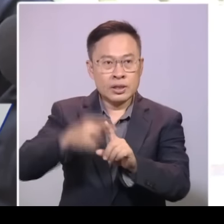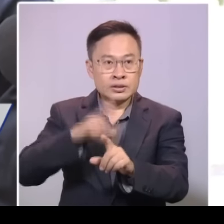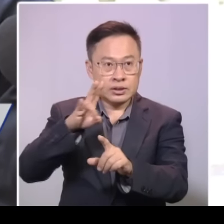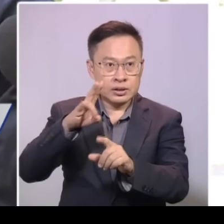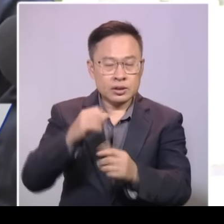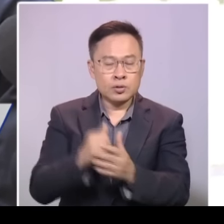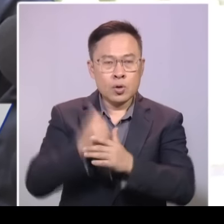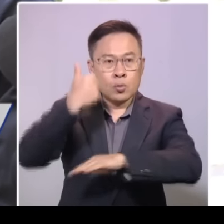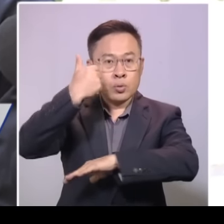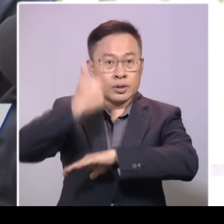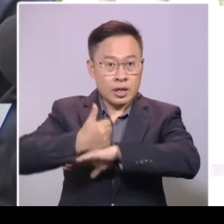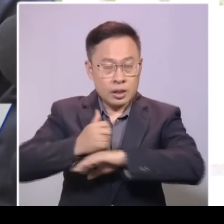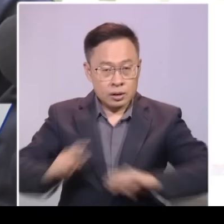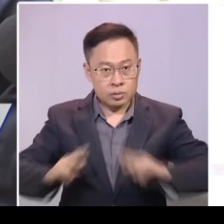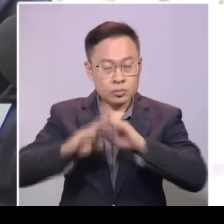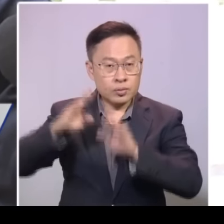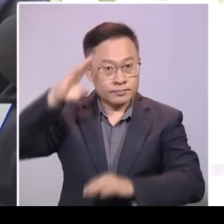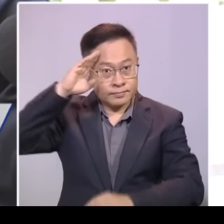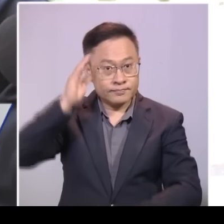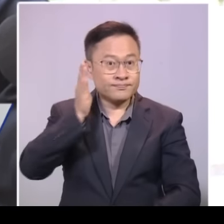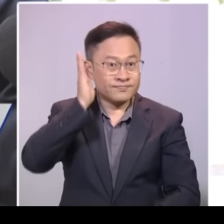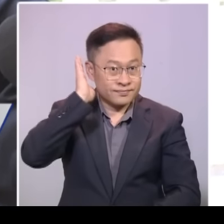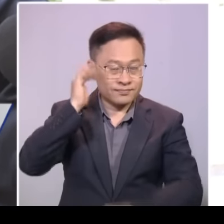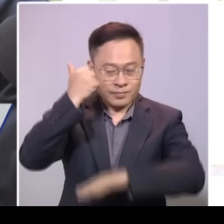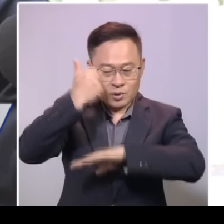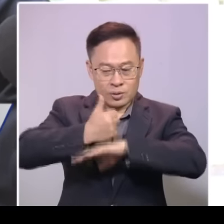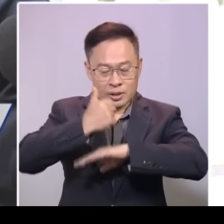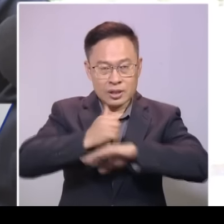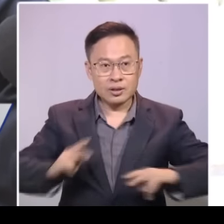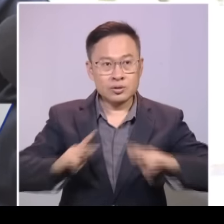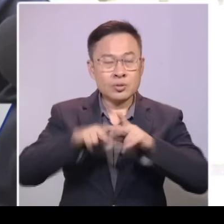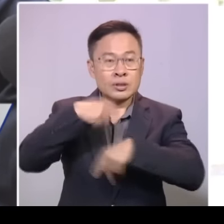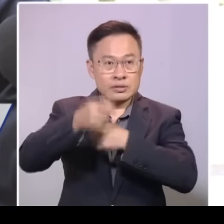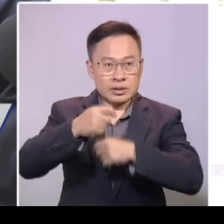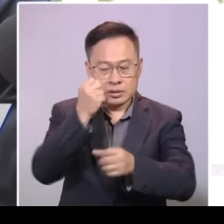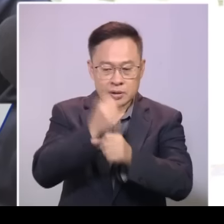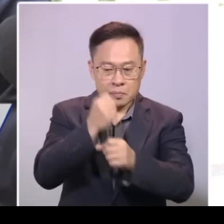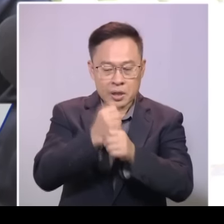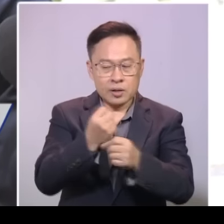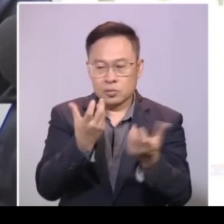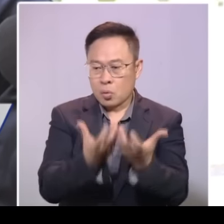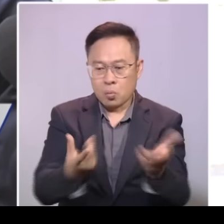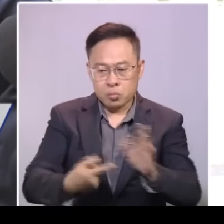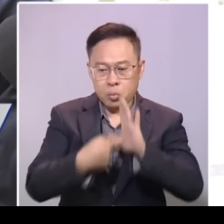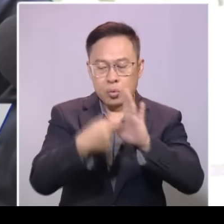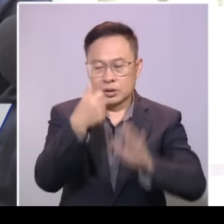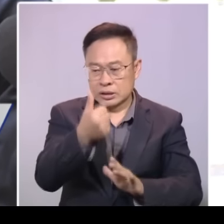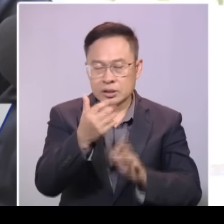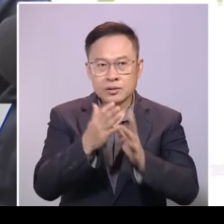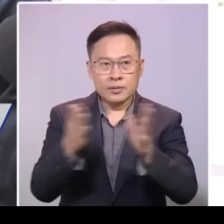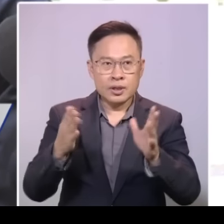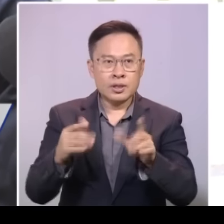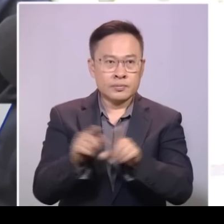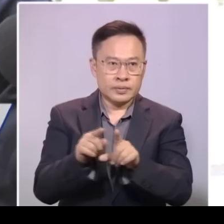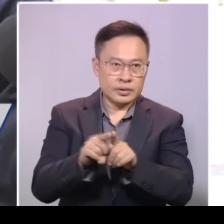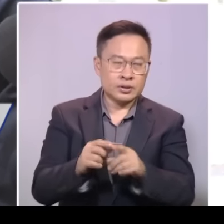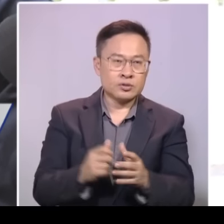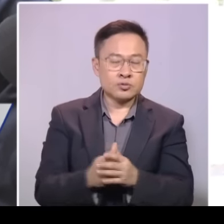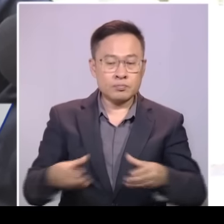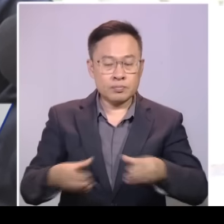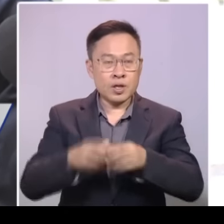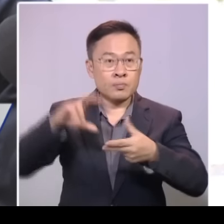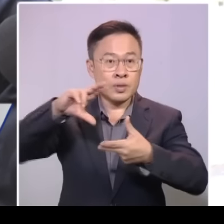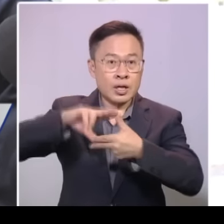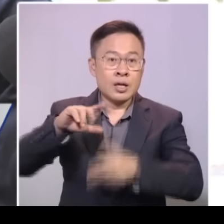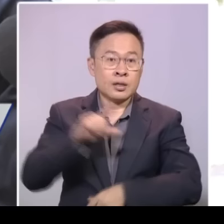ครับร้อยเอกธรรมนัสพรหมเผ่ารัฐมนตรีกระทรวงเกษตรเนี่ยทำงานชิ้นโบแดงเอาไว้หลายเรื่องส่วนการที่พรรคพลังประ